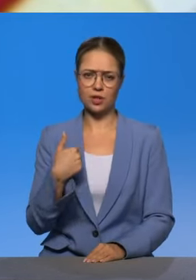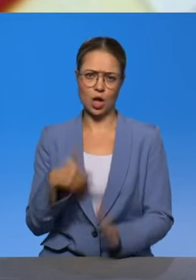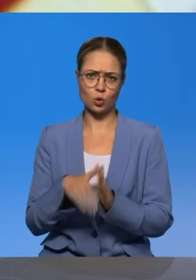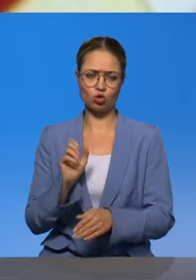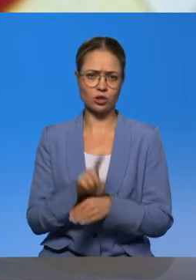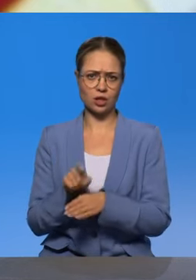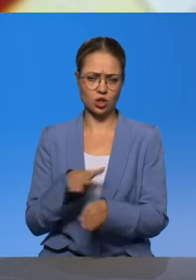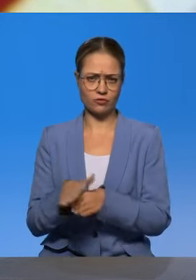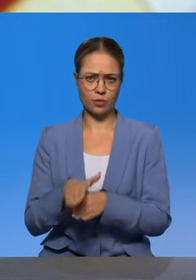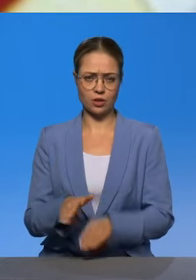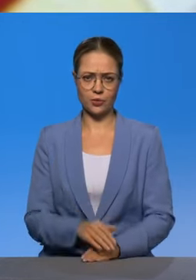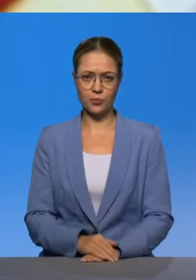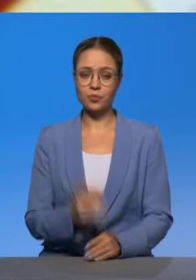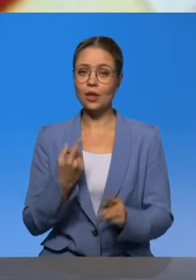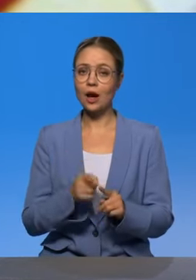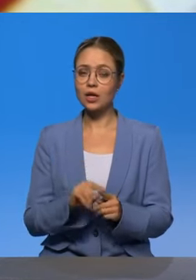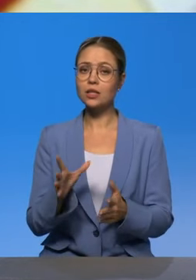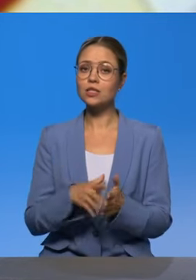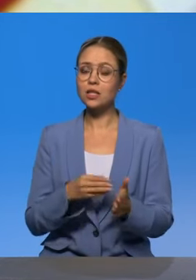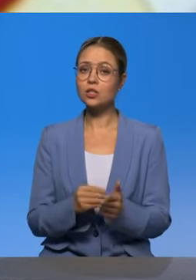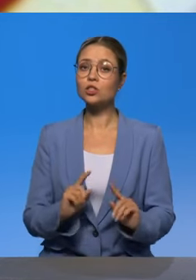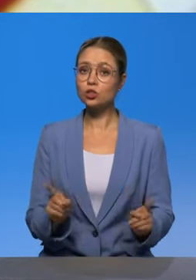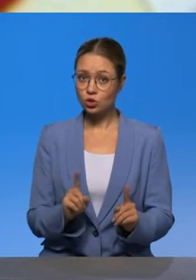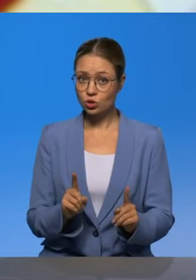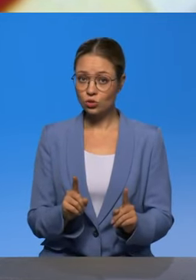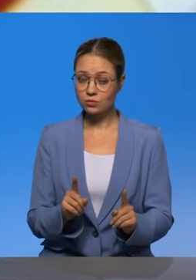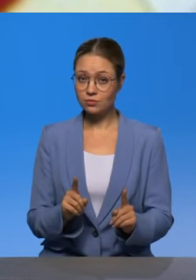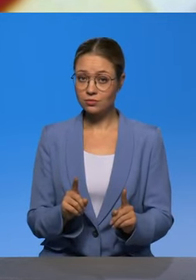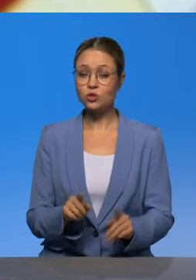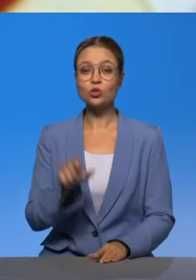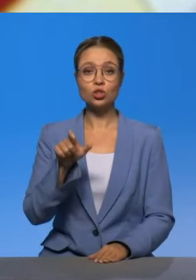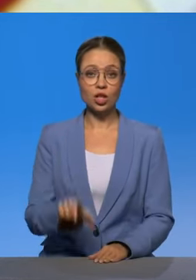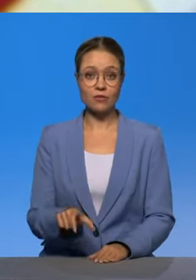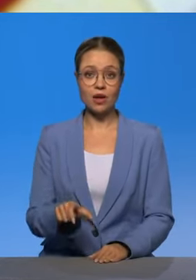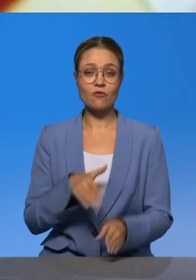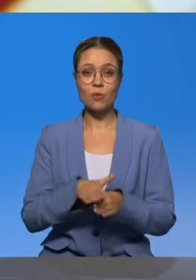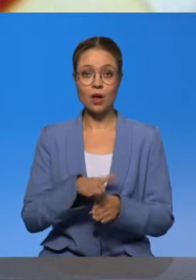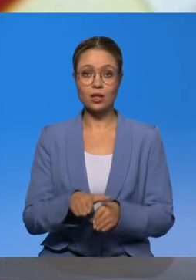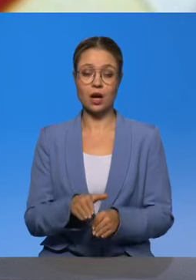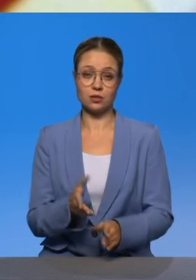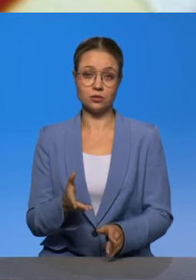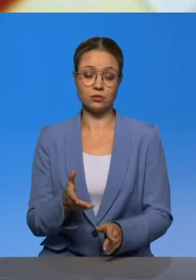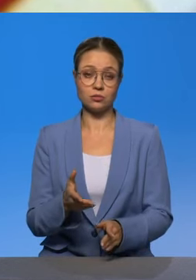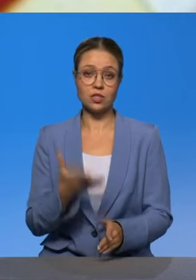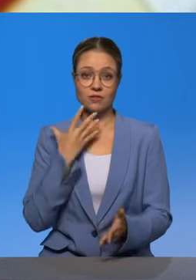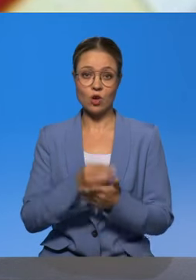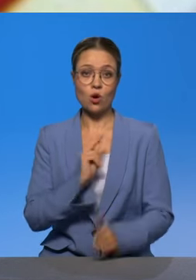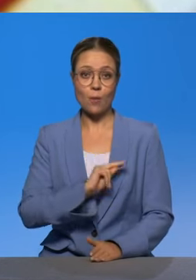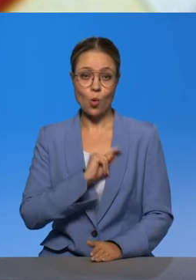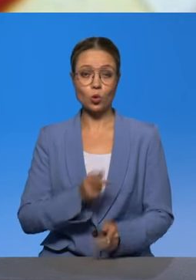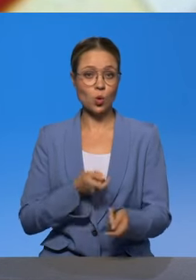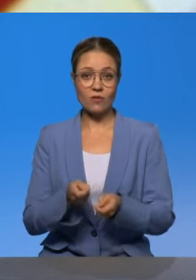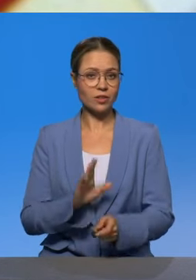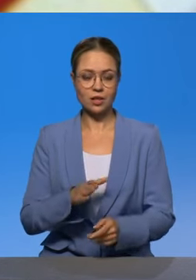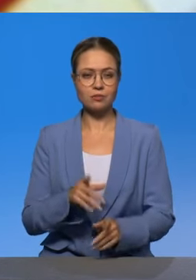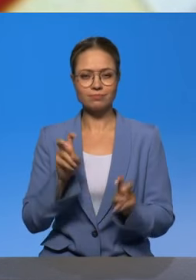фраза свидетельствует о том, что он все-таки выполняет роль не руководителя, старшего специалиста. Это вот прям,